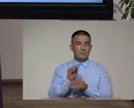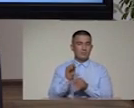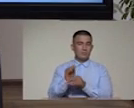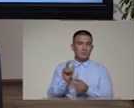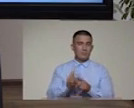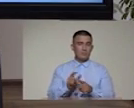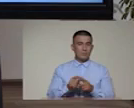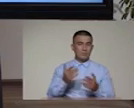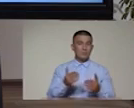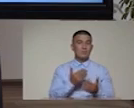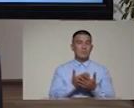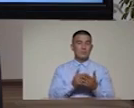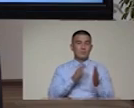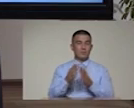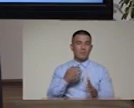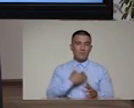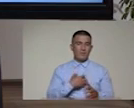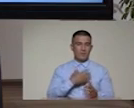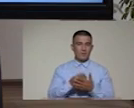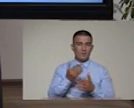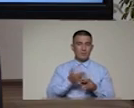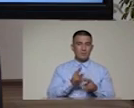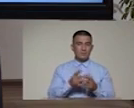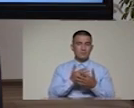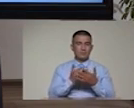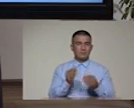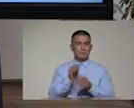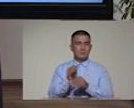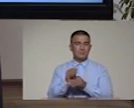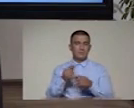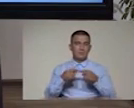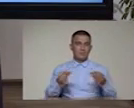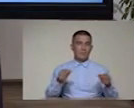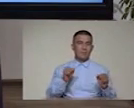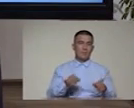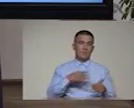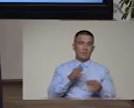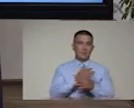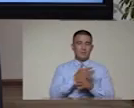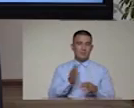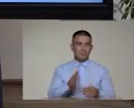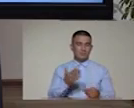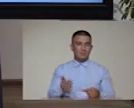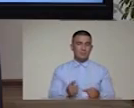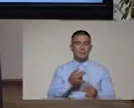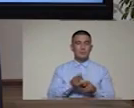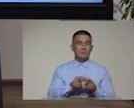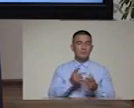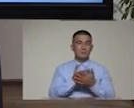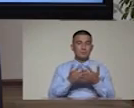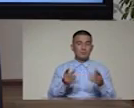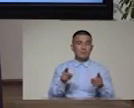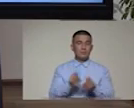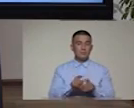yuklamalar va asosga qo'shib yoziladigan qo'shimcha yuklamalarga bo'linar ekan. Siz ham xuddi shu